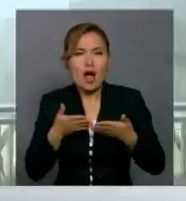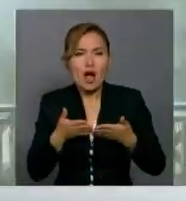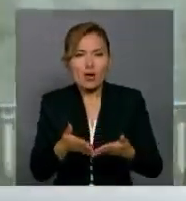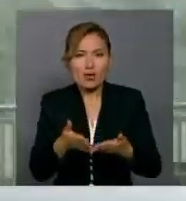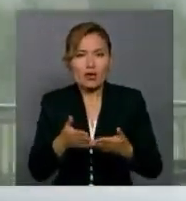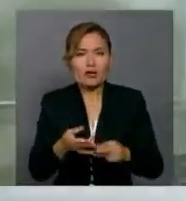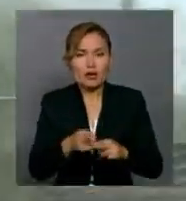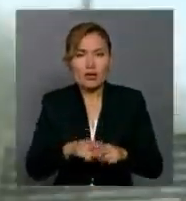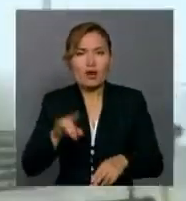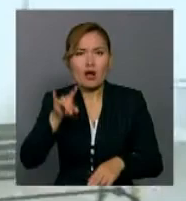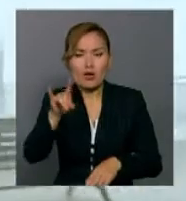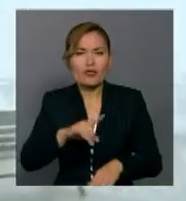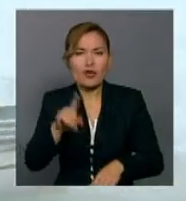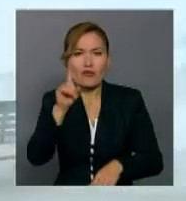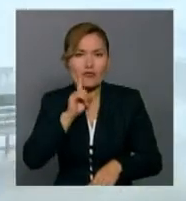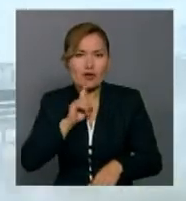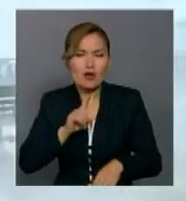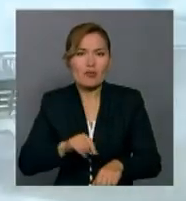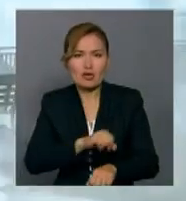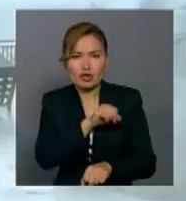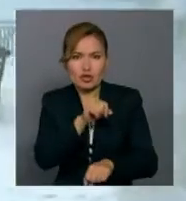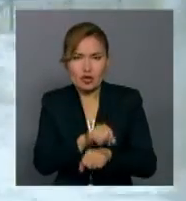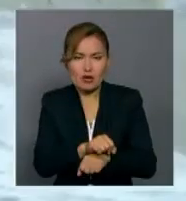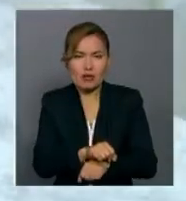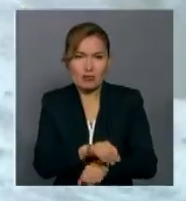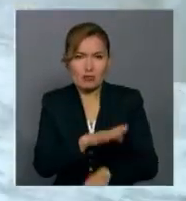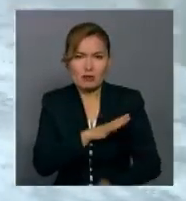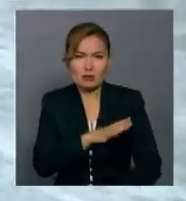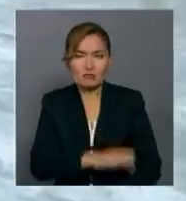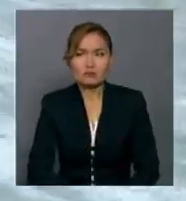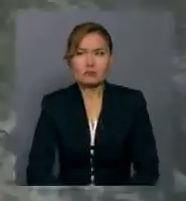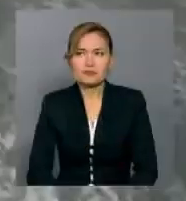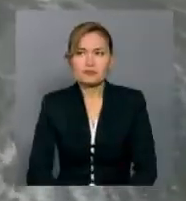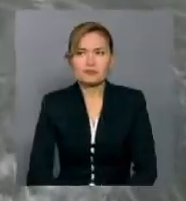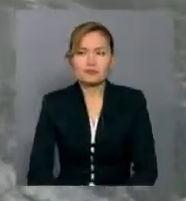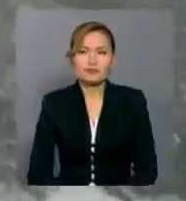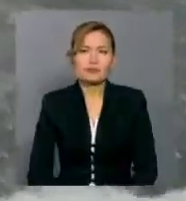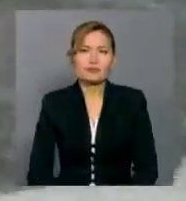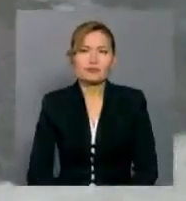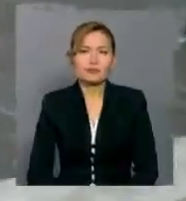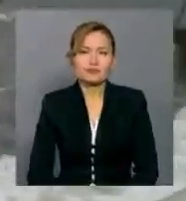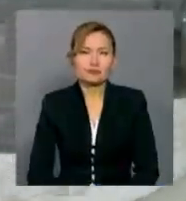әуе рейстері және қор биржасындағы сауда саттықта уақытша тоқтатылды.